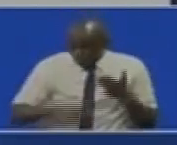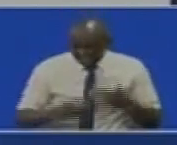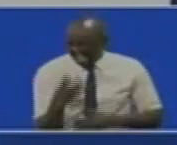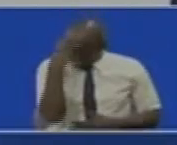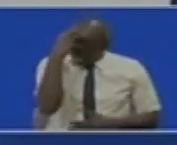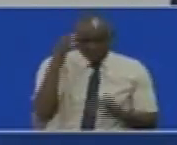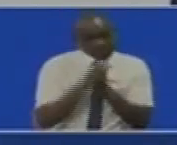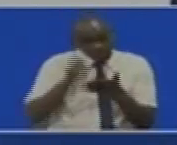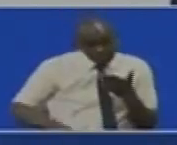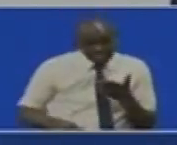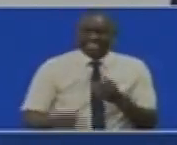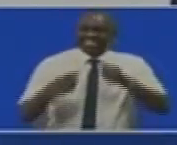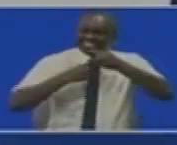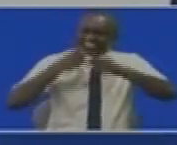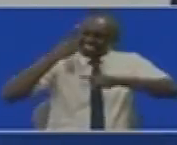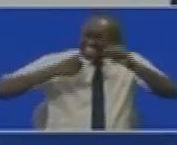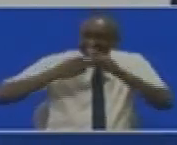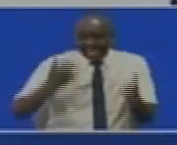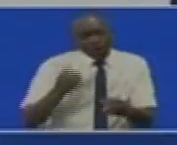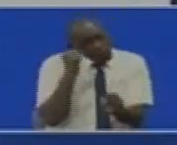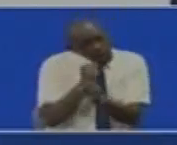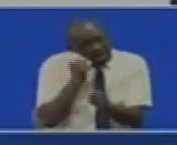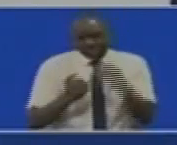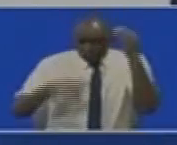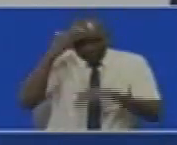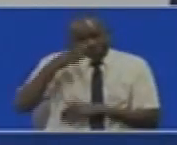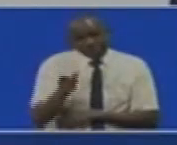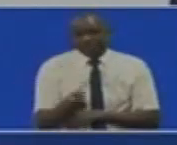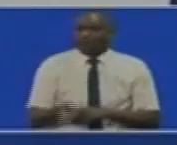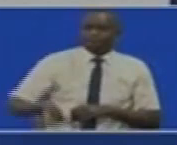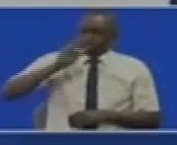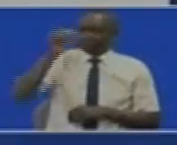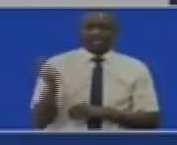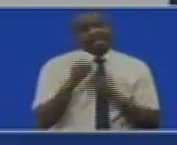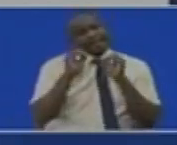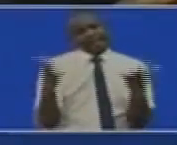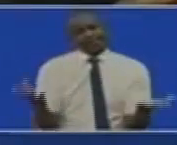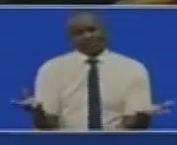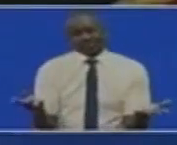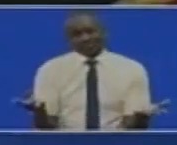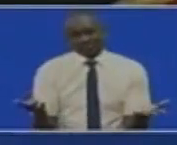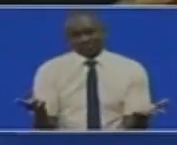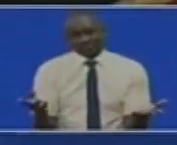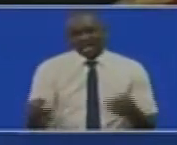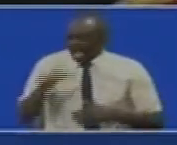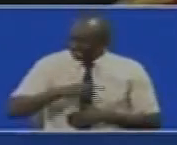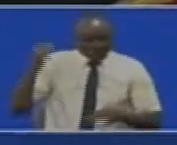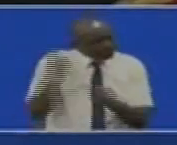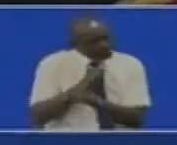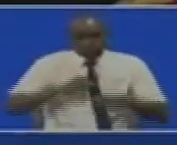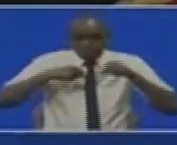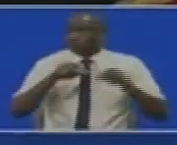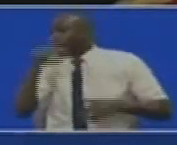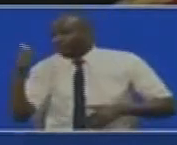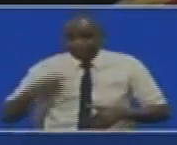zao kwamba kwa zaidi ya miaka sita wafanyikazi wa vyuo vikuu hawajawahi kupewa nyongeza ya mishahara. Hatuwezi tukaendelea kuwa tunaona